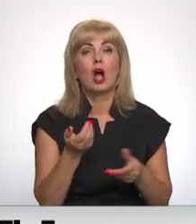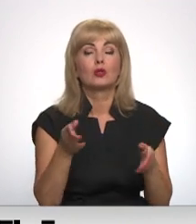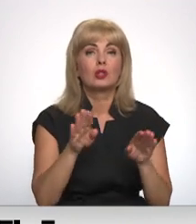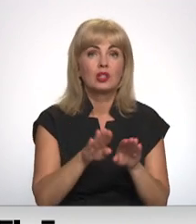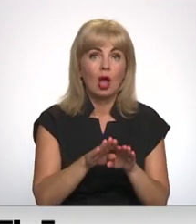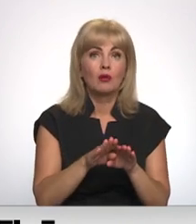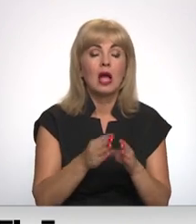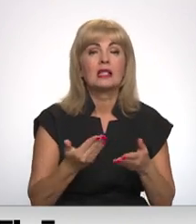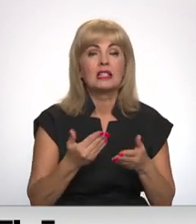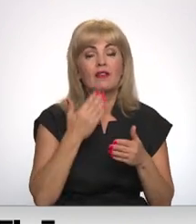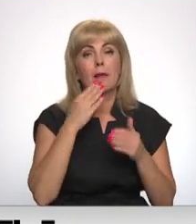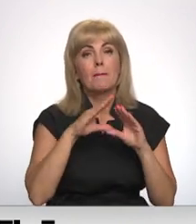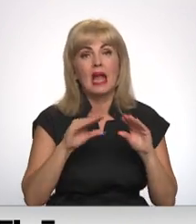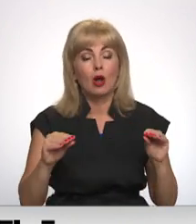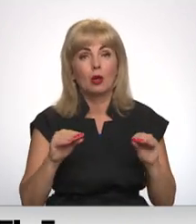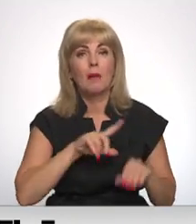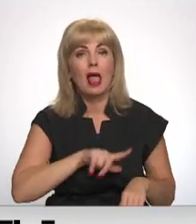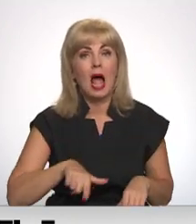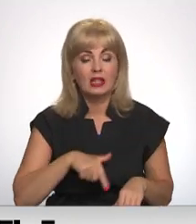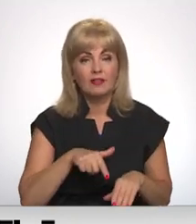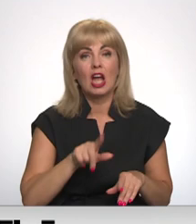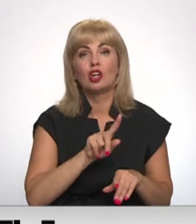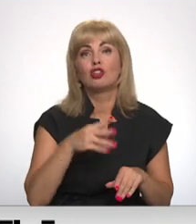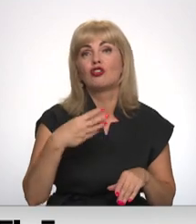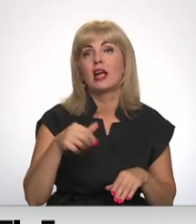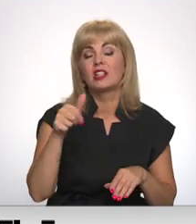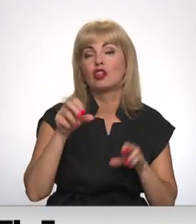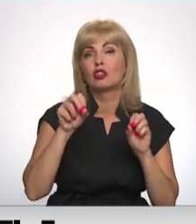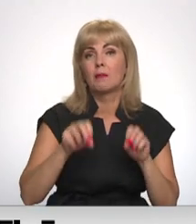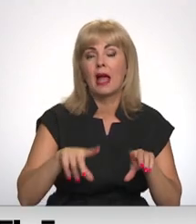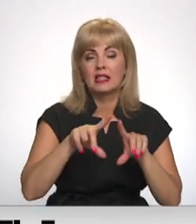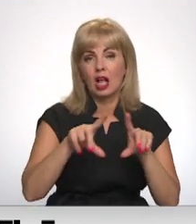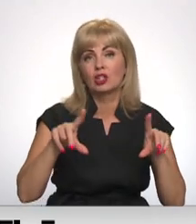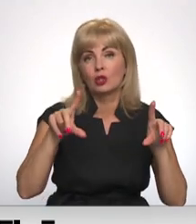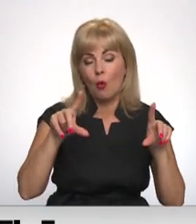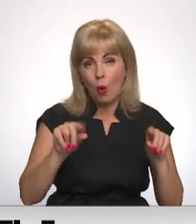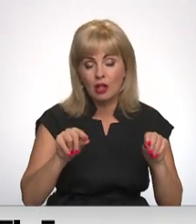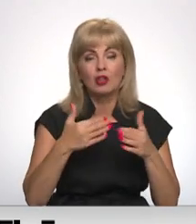dzīve pieklust. Šobrīd Latvijā darbojas 46 speciālās izglītības